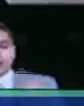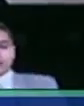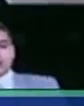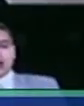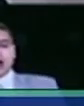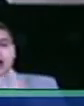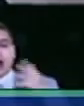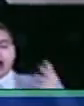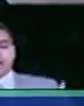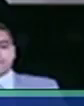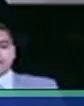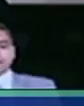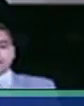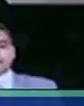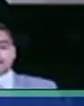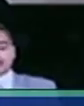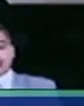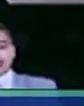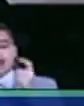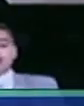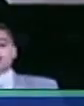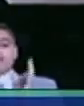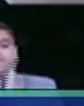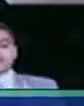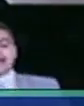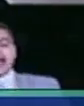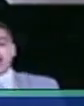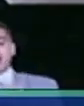الأعظم لتنمية الريف المصري حياة كريمة،